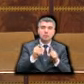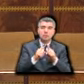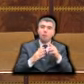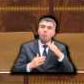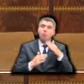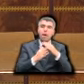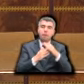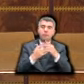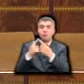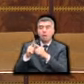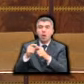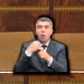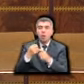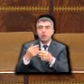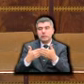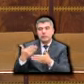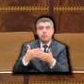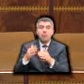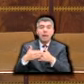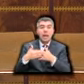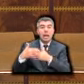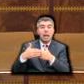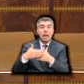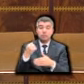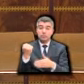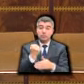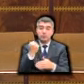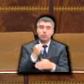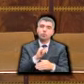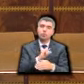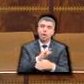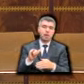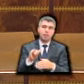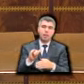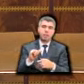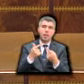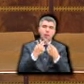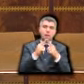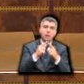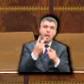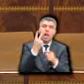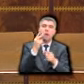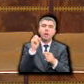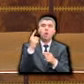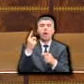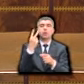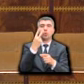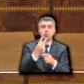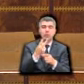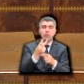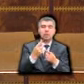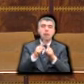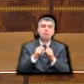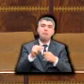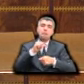تؤخذ في بنية الأسعار في القريب العاجل، وما نتسناوش نهائيا أننا حتى 2021 عاد البنية ديال